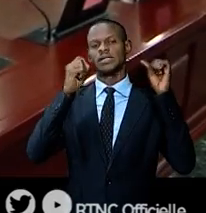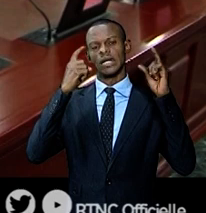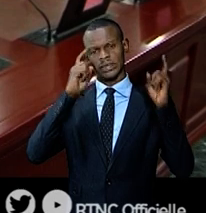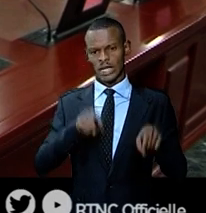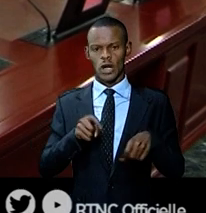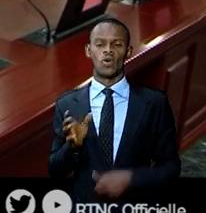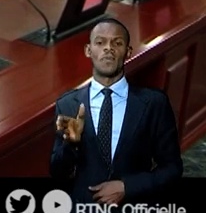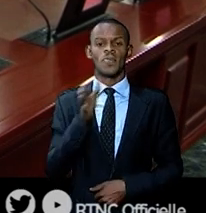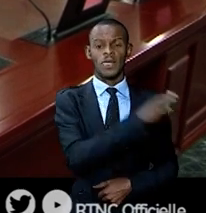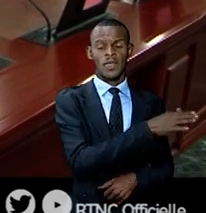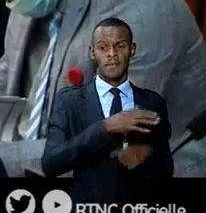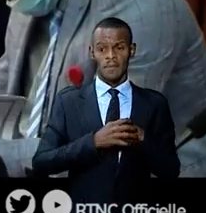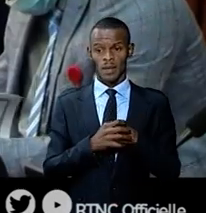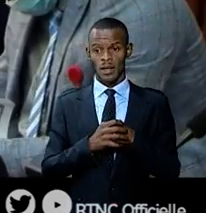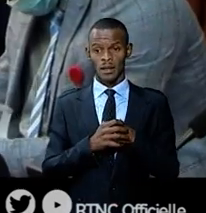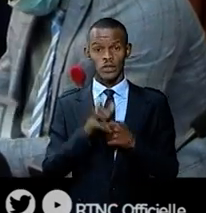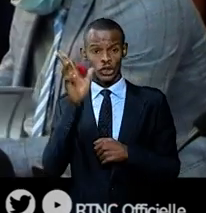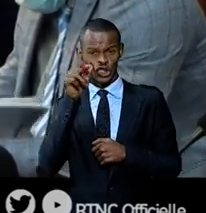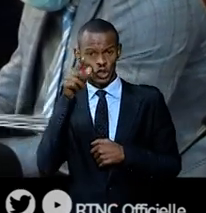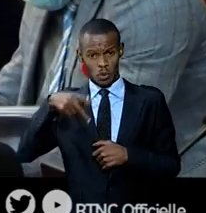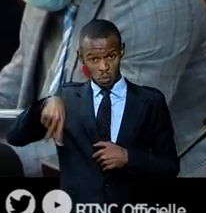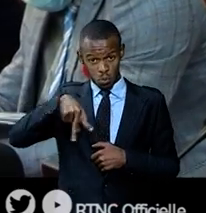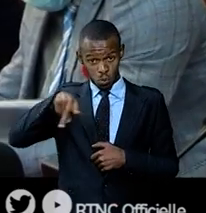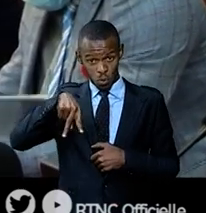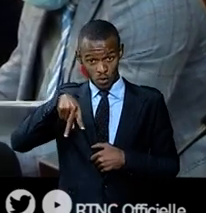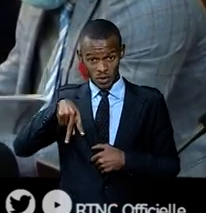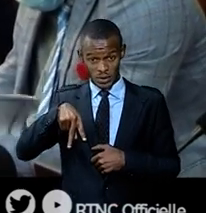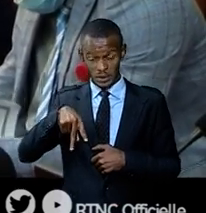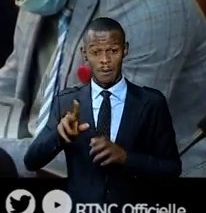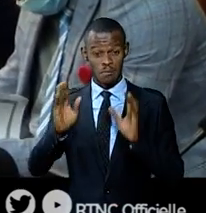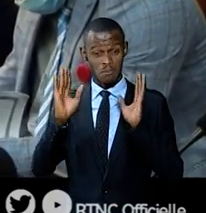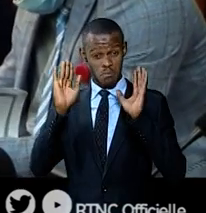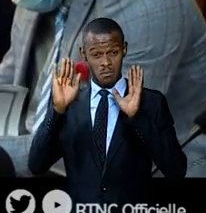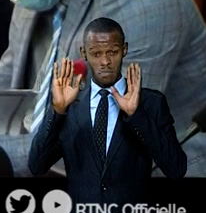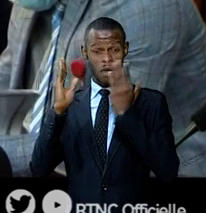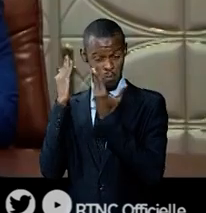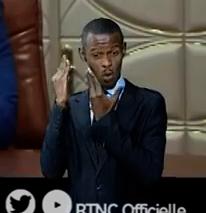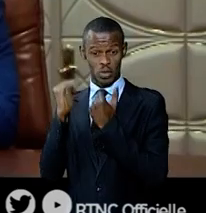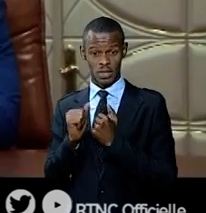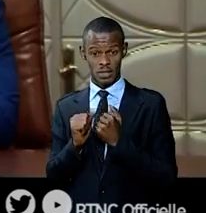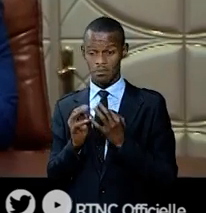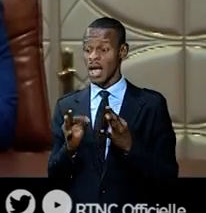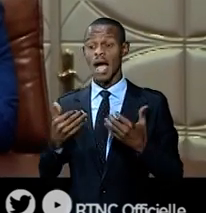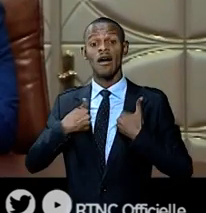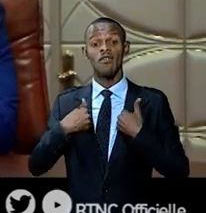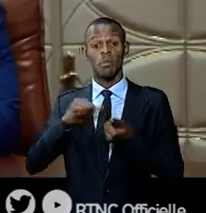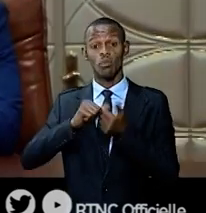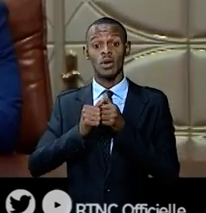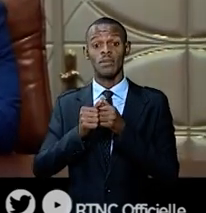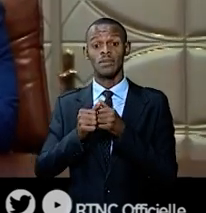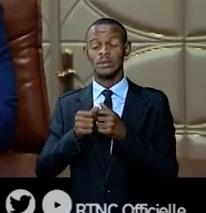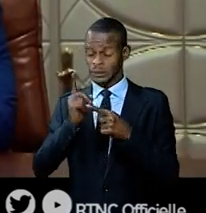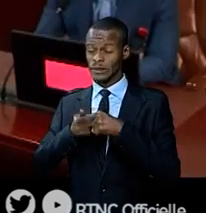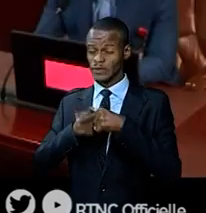démembrement de la grande province orientale, la Tchopo est confrontée à des problèmes majeurs de développement et à une crise